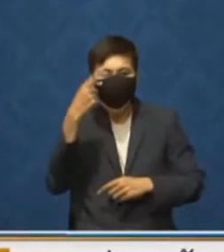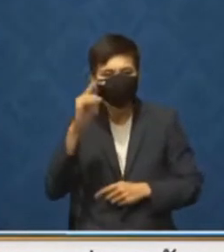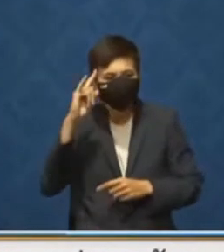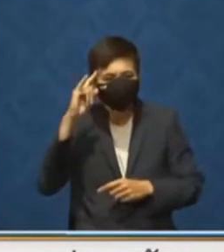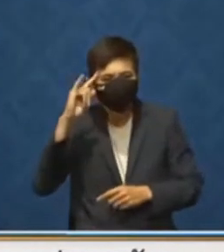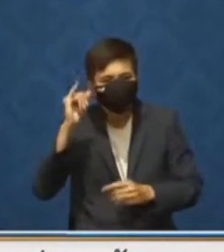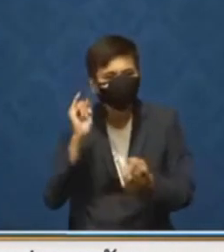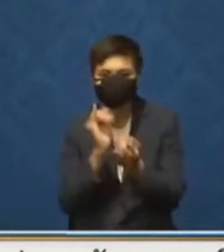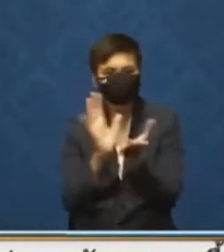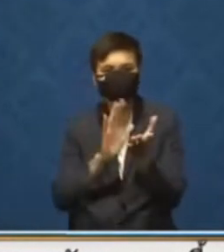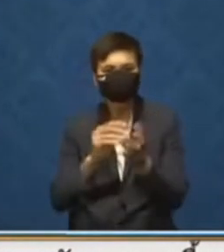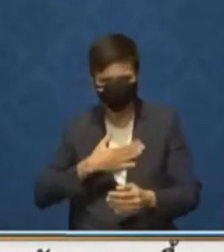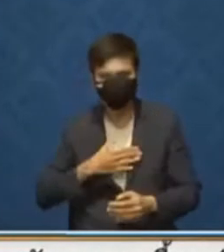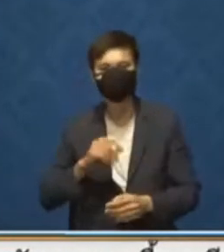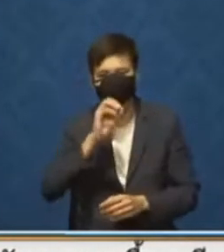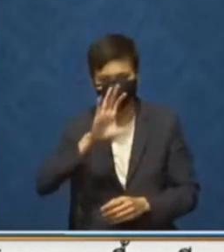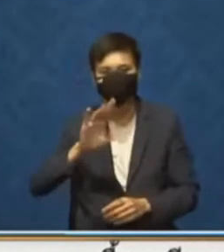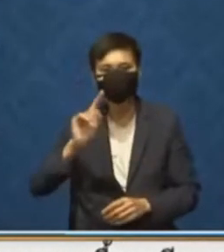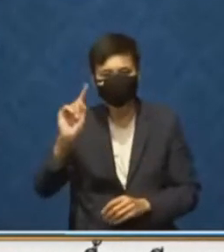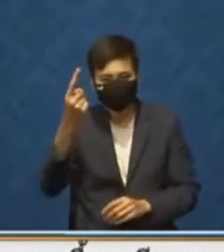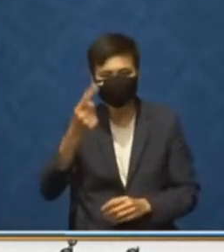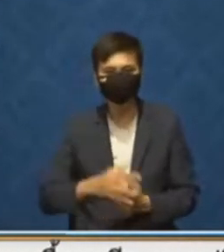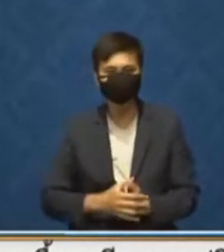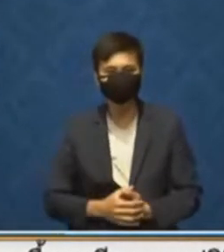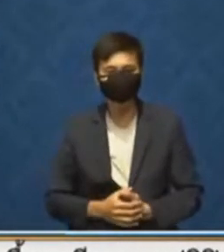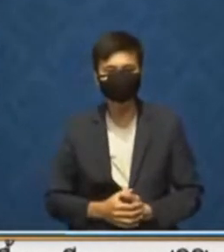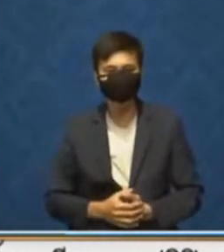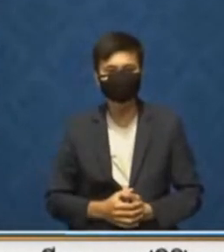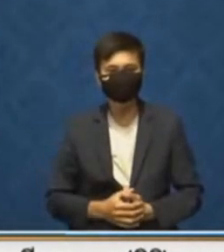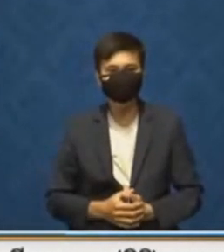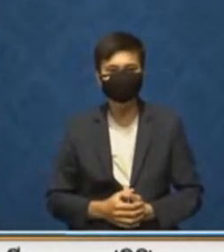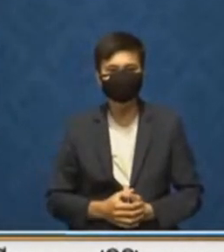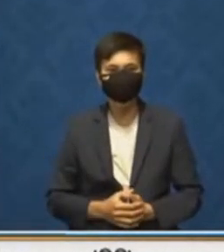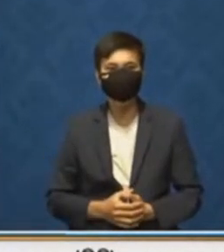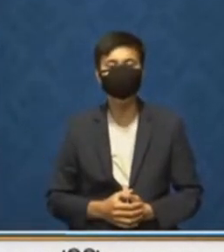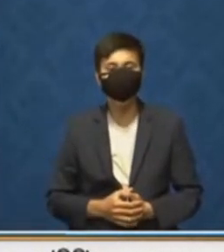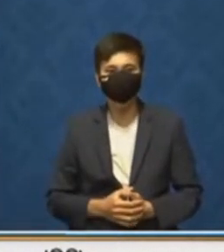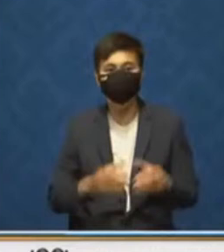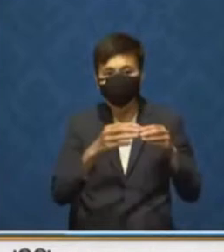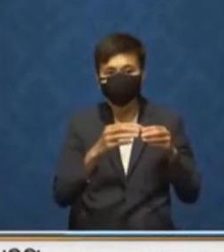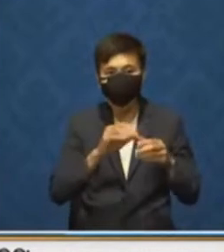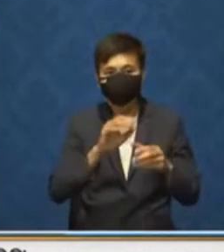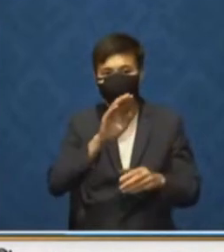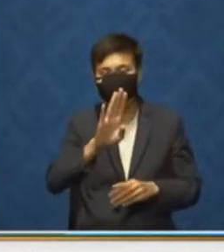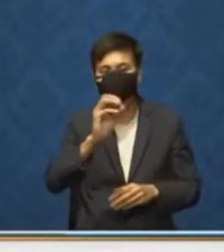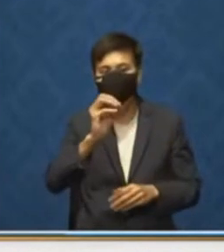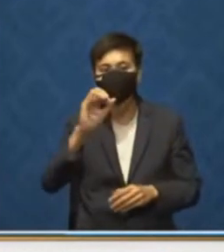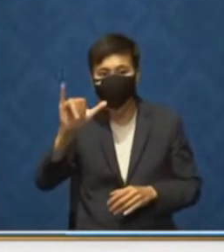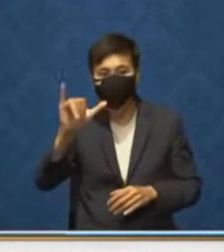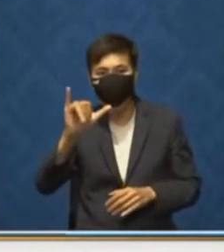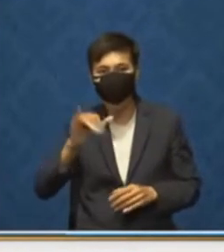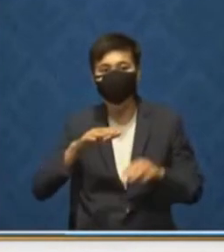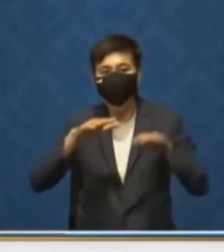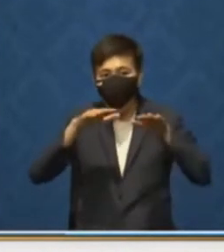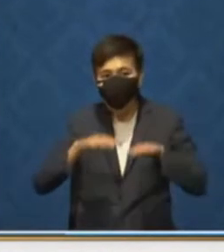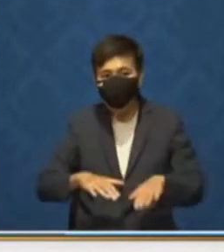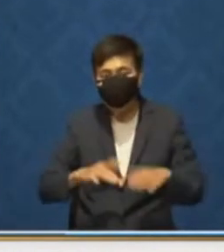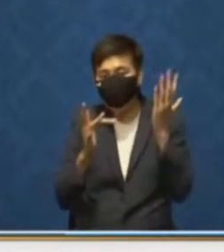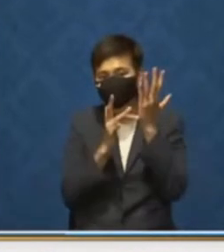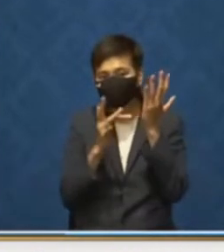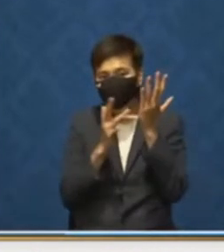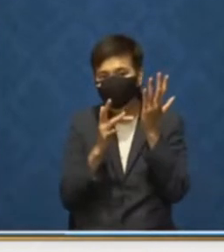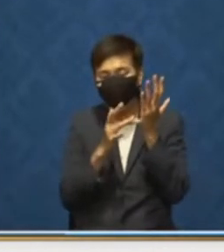ครับมาดูเลยครับแกงบอยสูงหัวแก้ QRฮั้วประมูลรถสเป็ค Software Tips